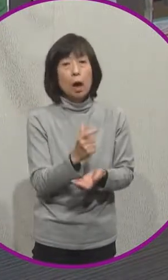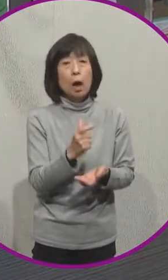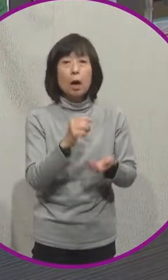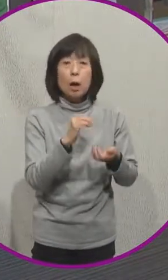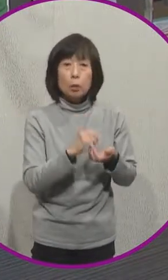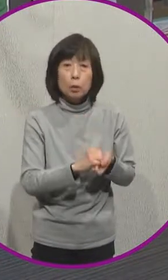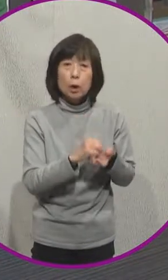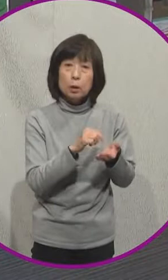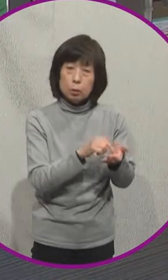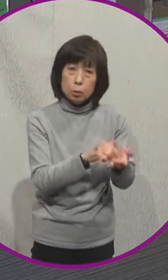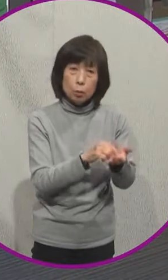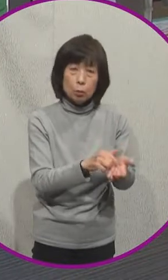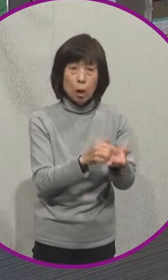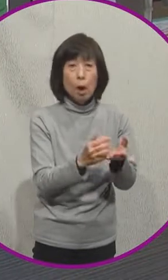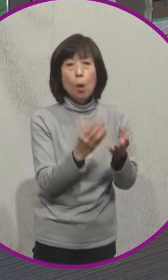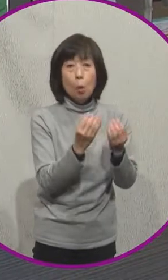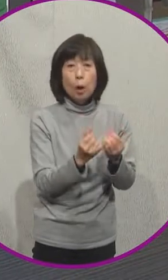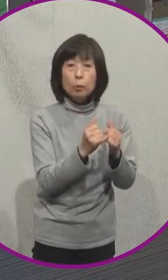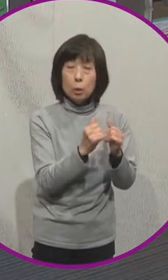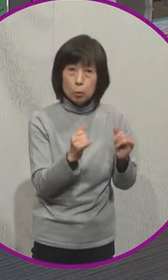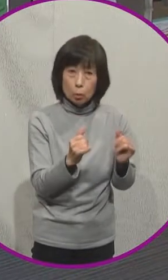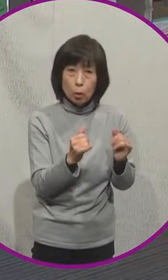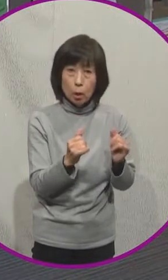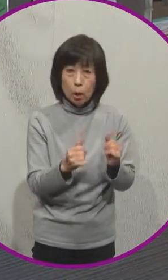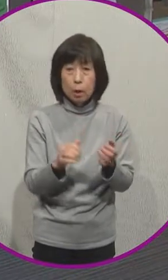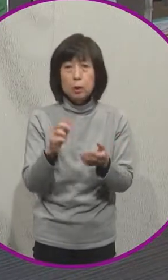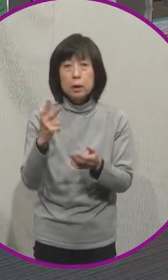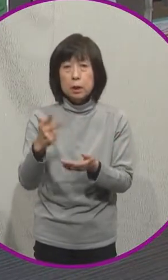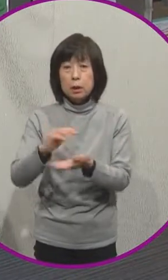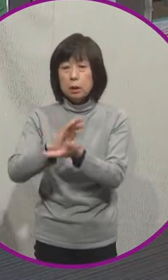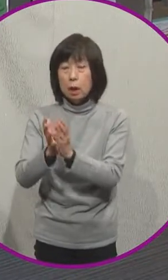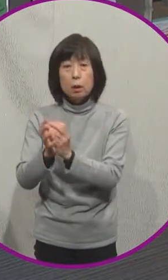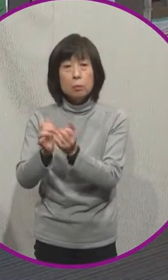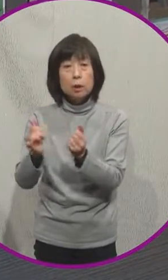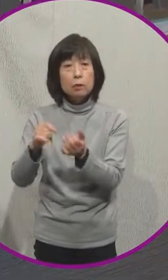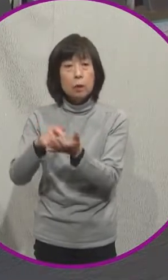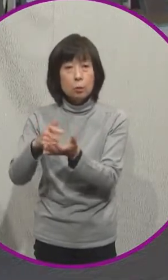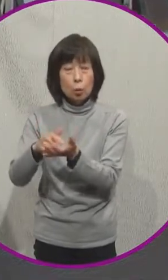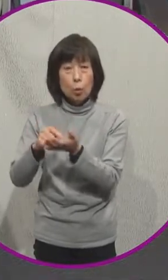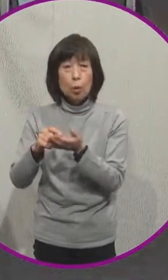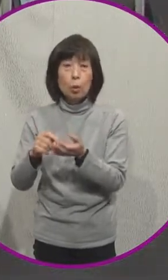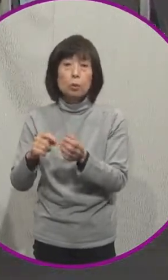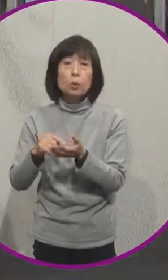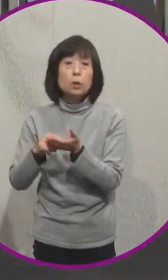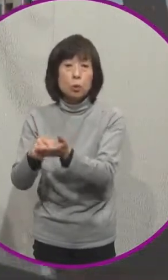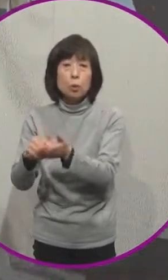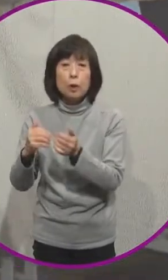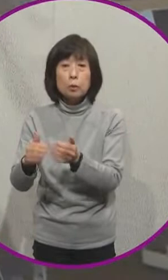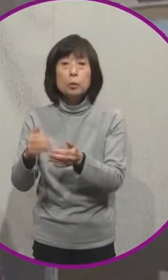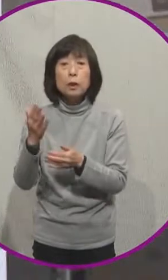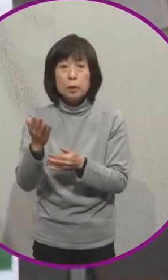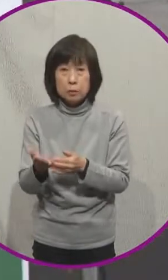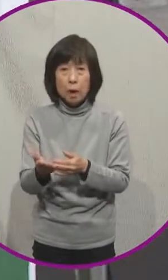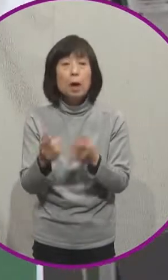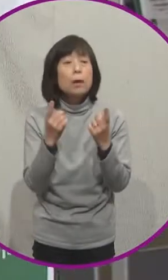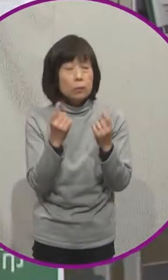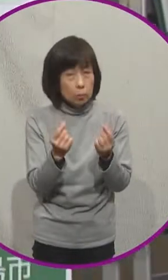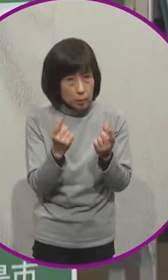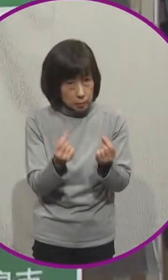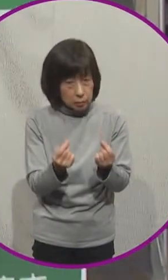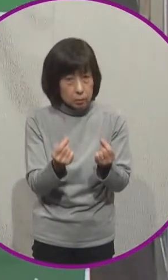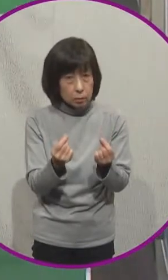市県民税の申告をする必要がないんですかはい確定申告を行った人については